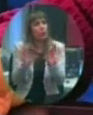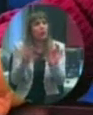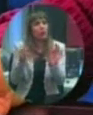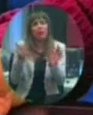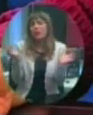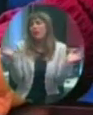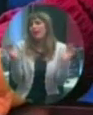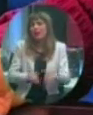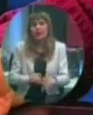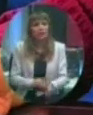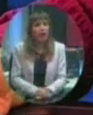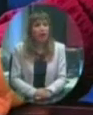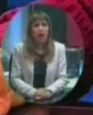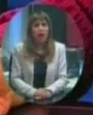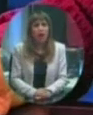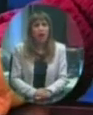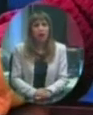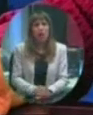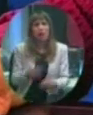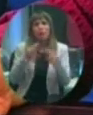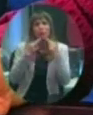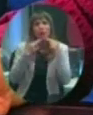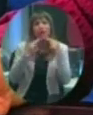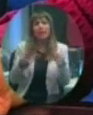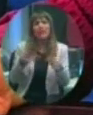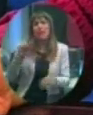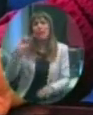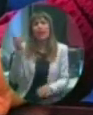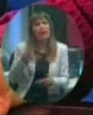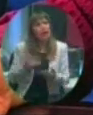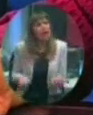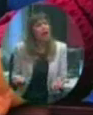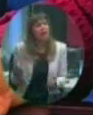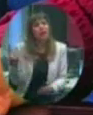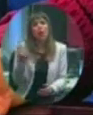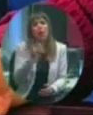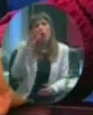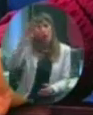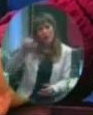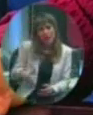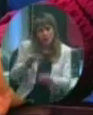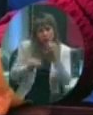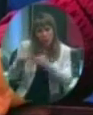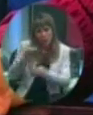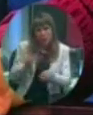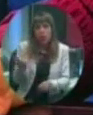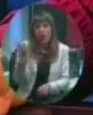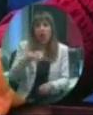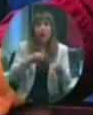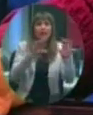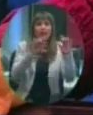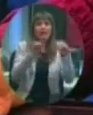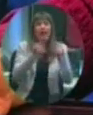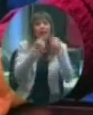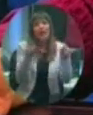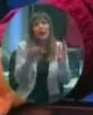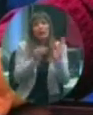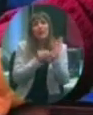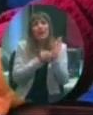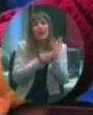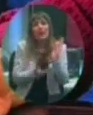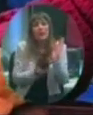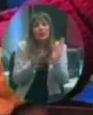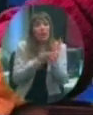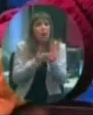אין מענים בקהילה. על כל ילד במועדונית יש לפחות 10 ילדים נזקקים שאין מקום